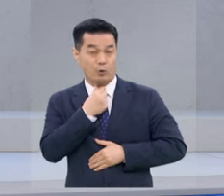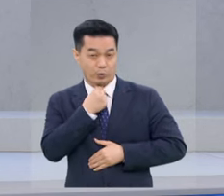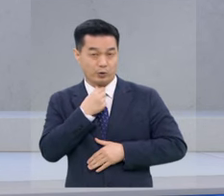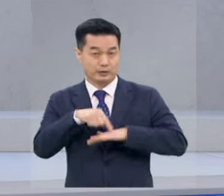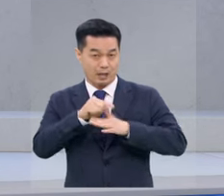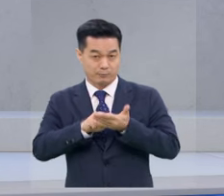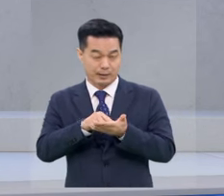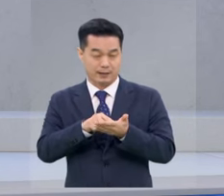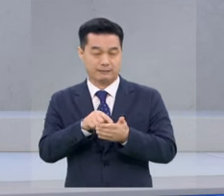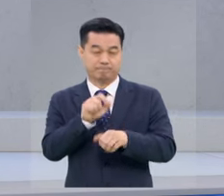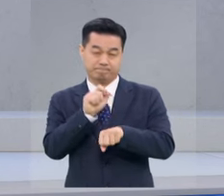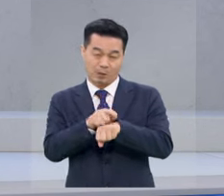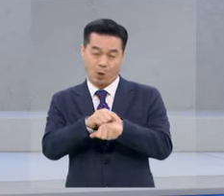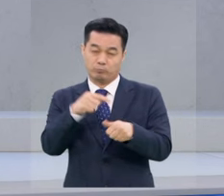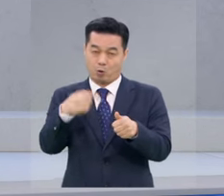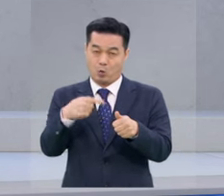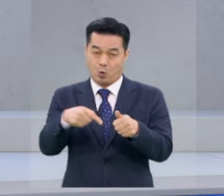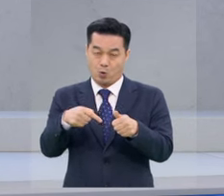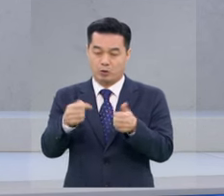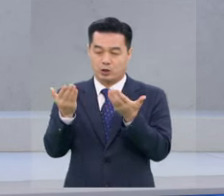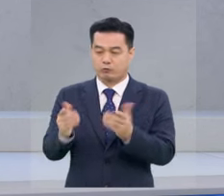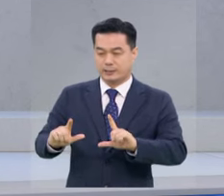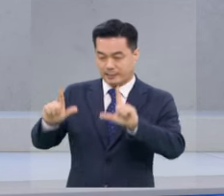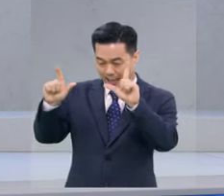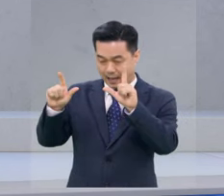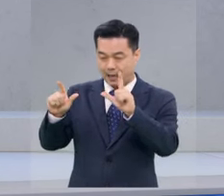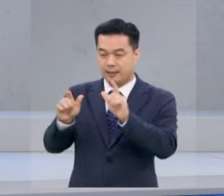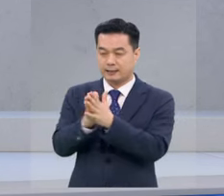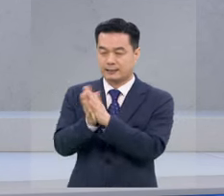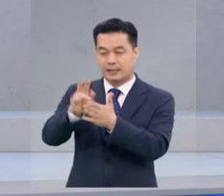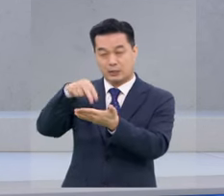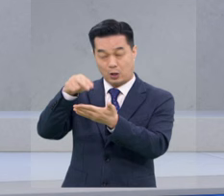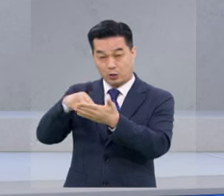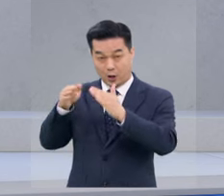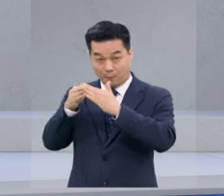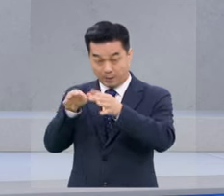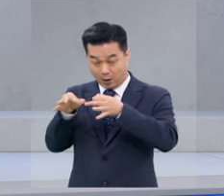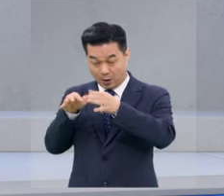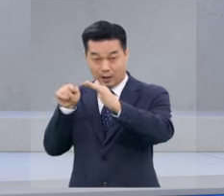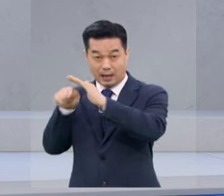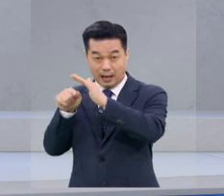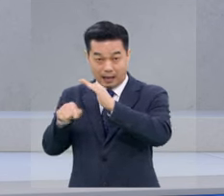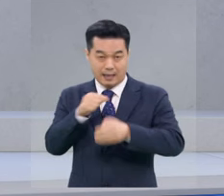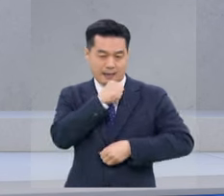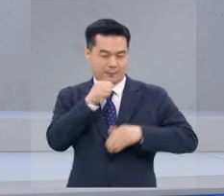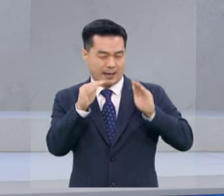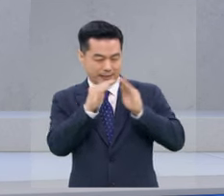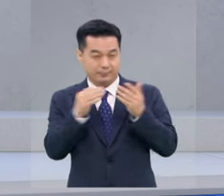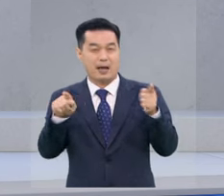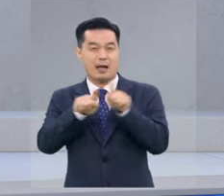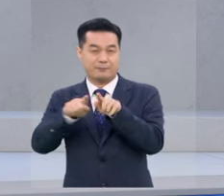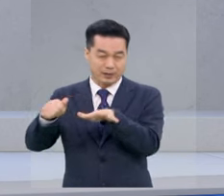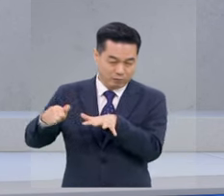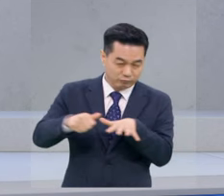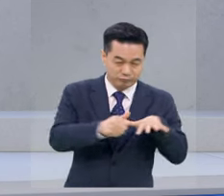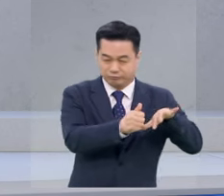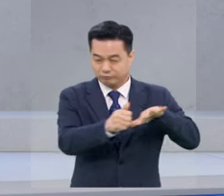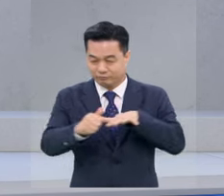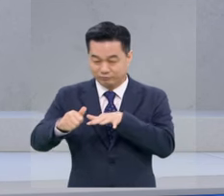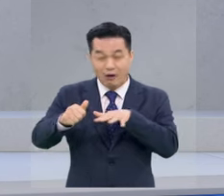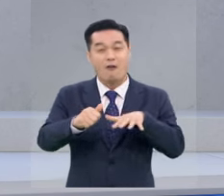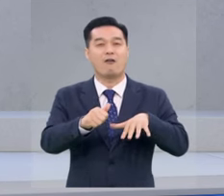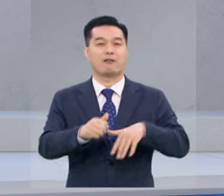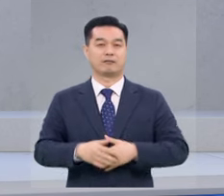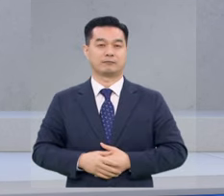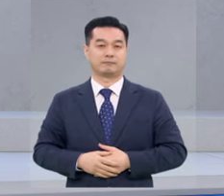집중하면서 휴일에 서점 나들 리을 하거나 맞음을 돌아다니며 함께 시간을 보내곤 했습니다